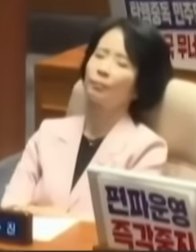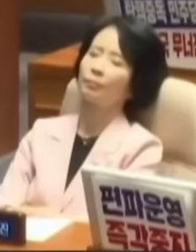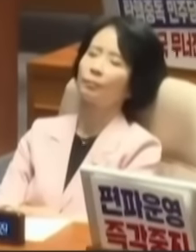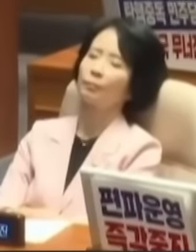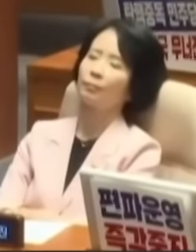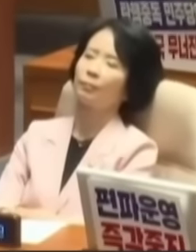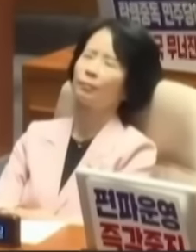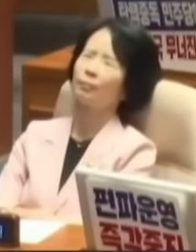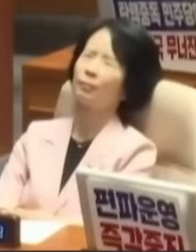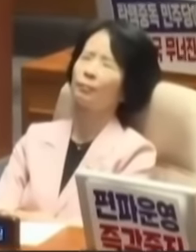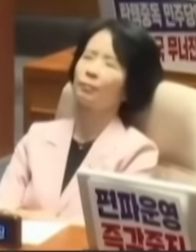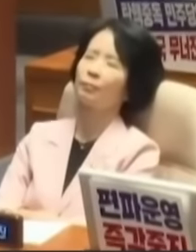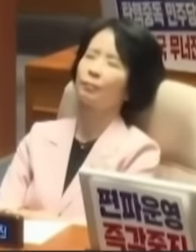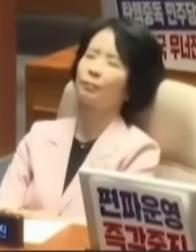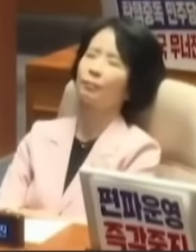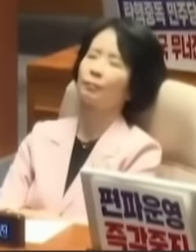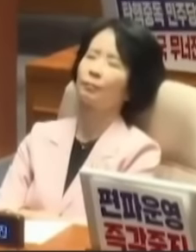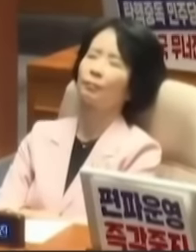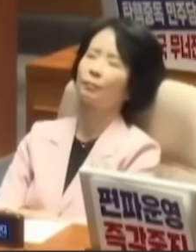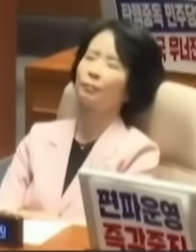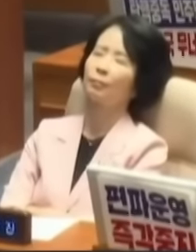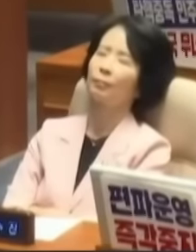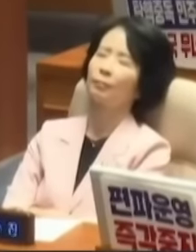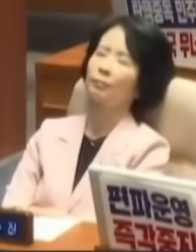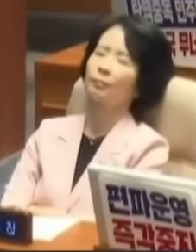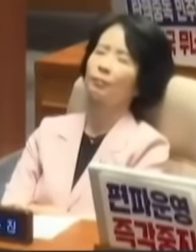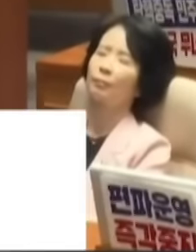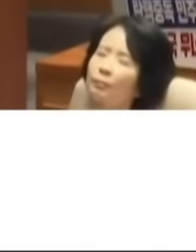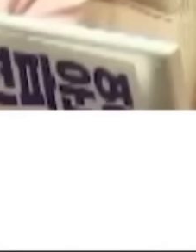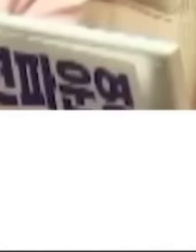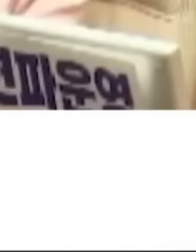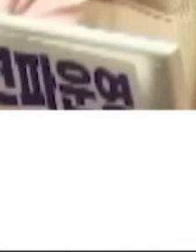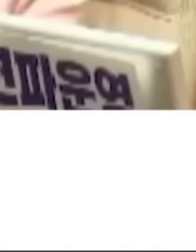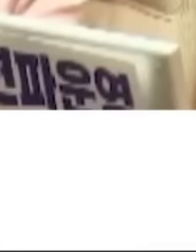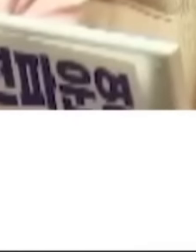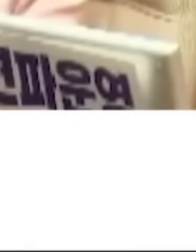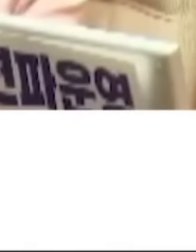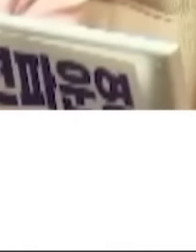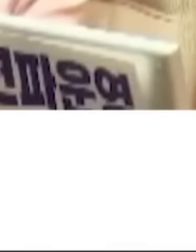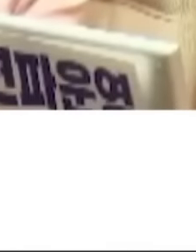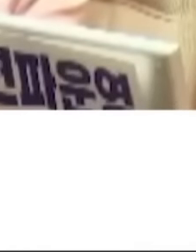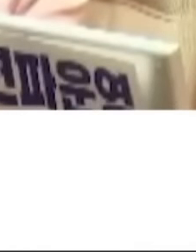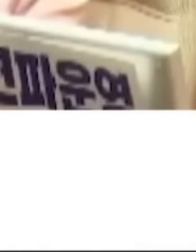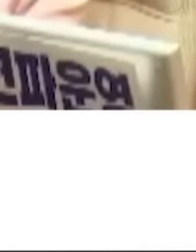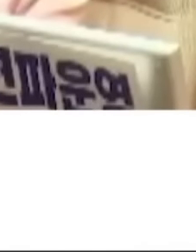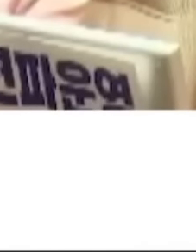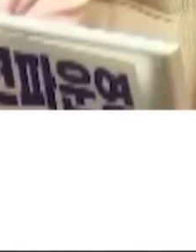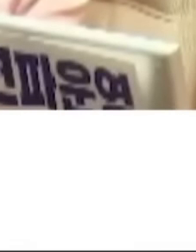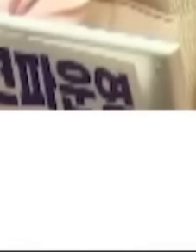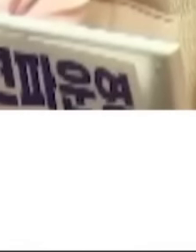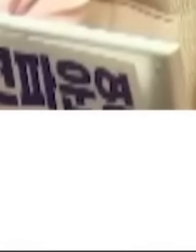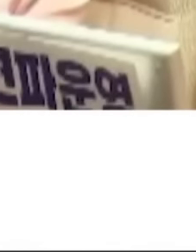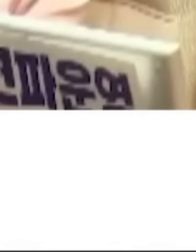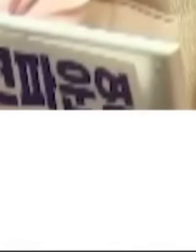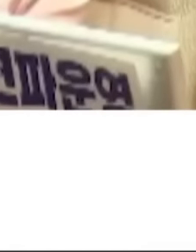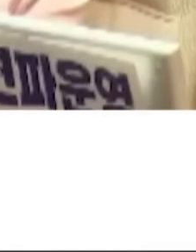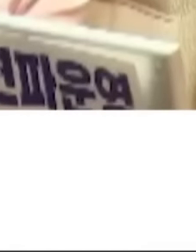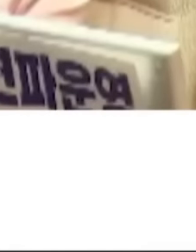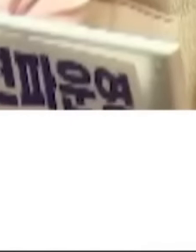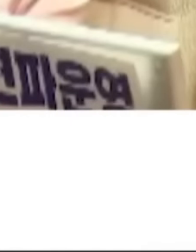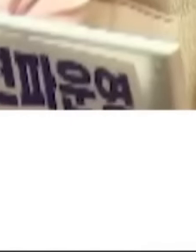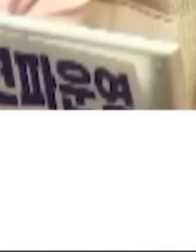사과가라 자 물론 이제 잠깐 이렇게 좋은 걸 수도 있을 것 같고 생각에 잠긴 걸 수도 있을 것 같은데